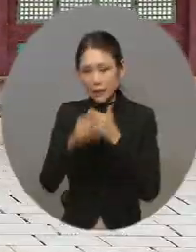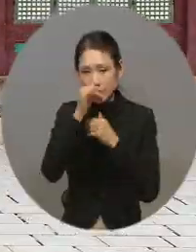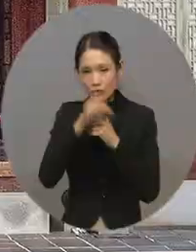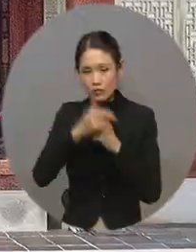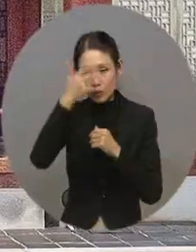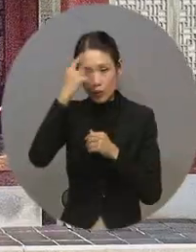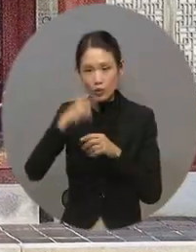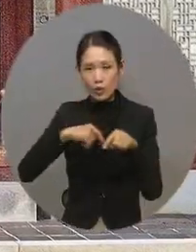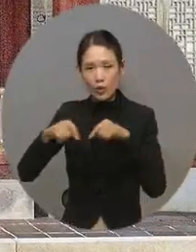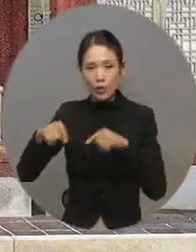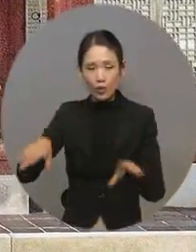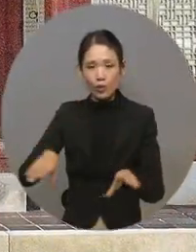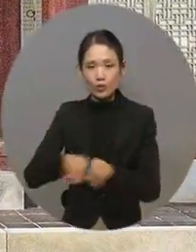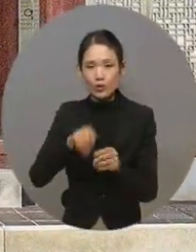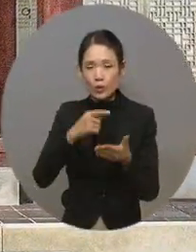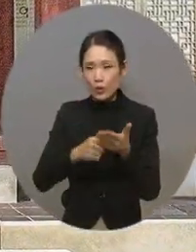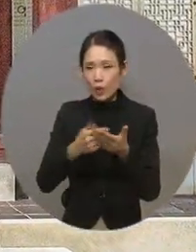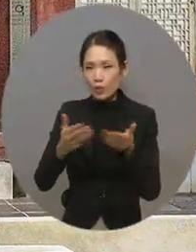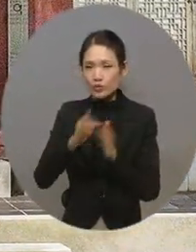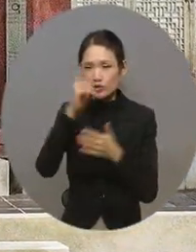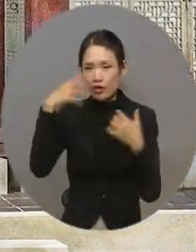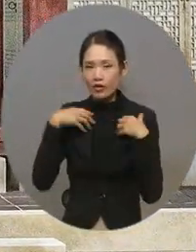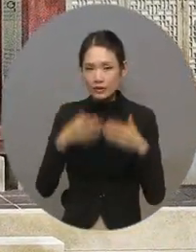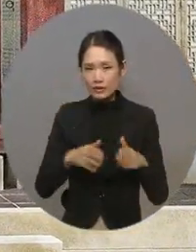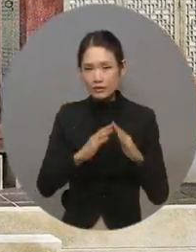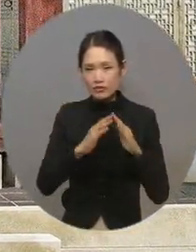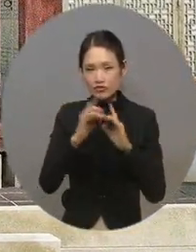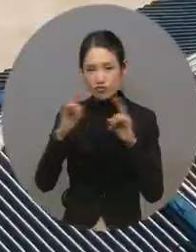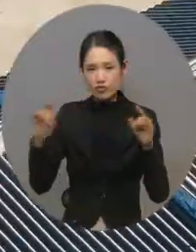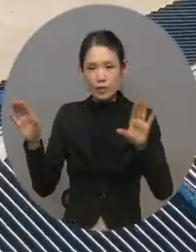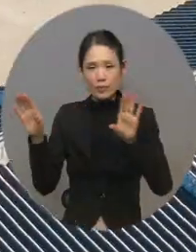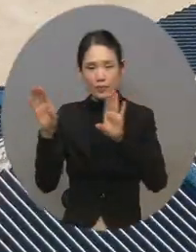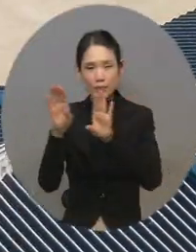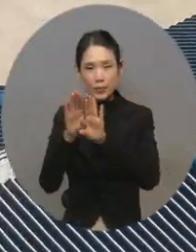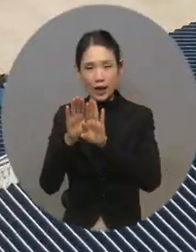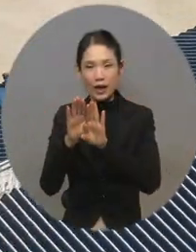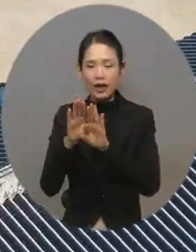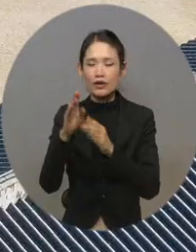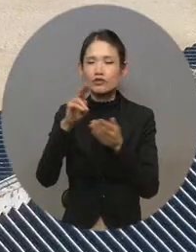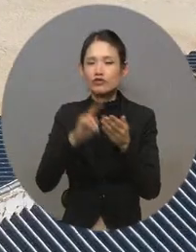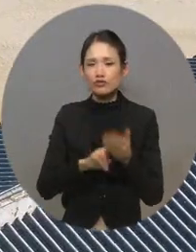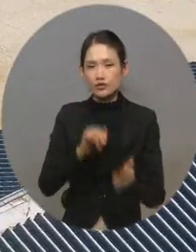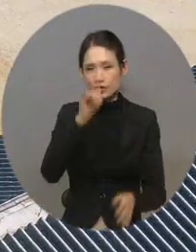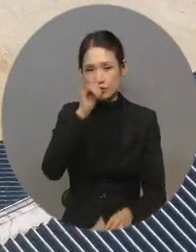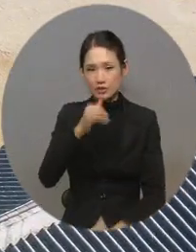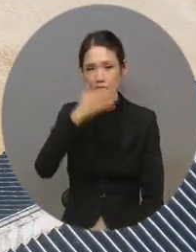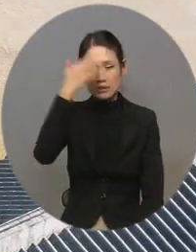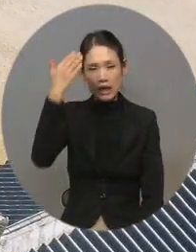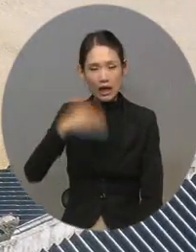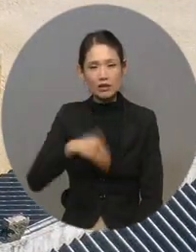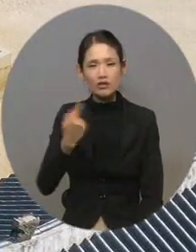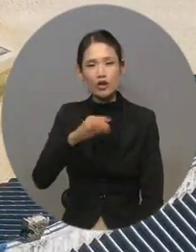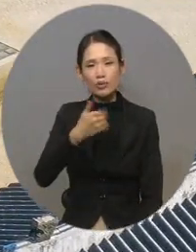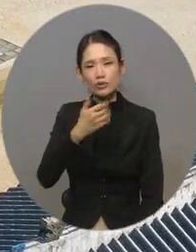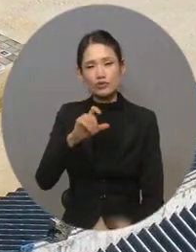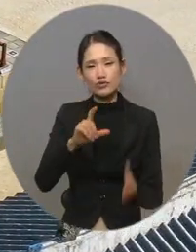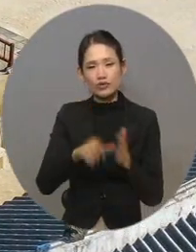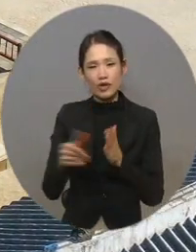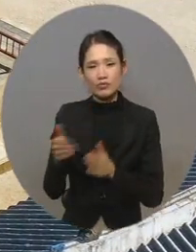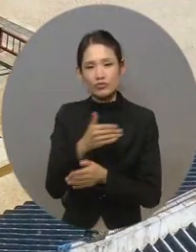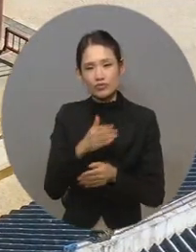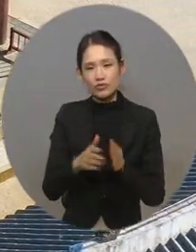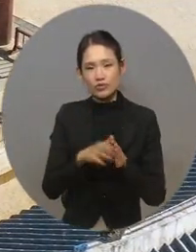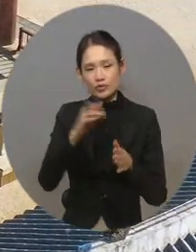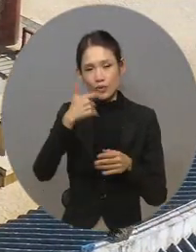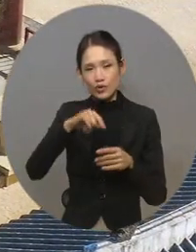청사를 지어 궁궐 자체를 가려버렸습니다. 다행히 1990년부터 본격적인 복원 사업으로